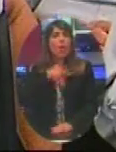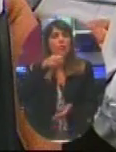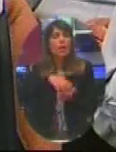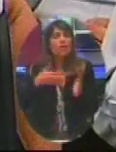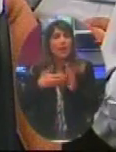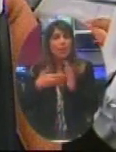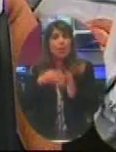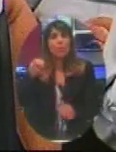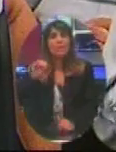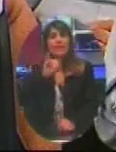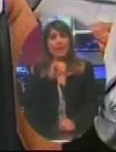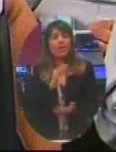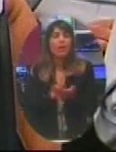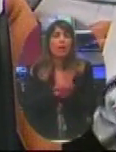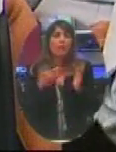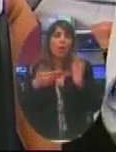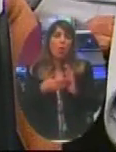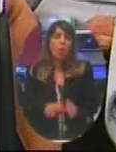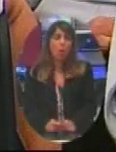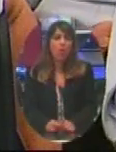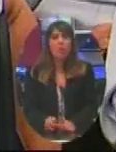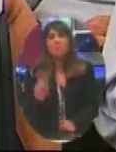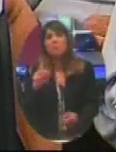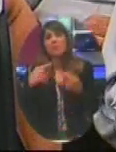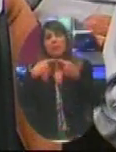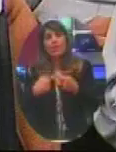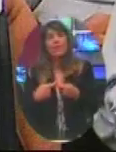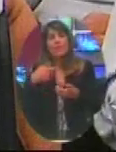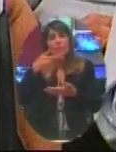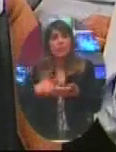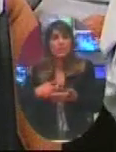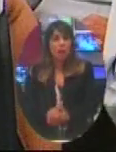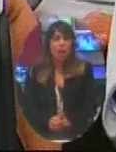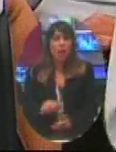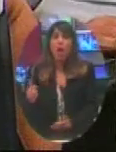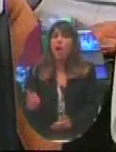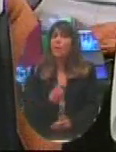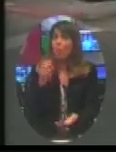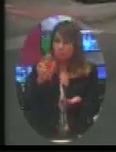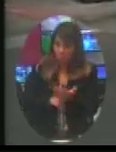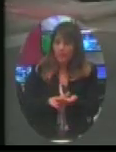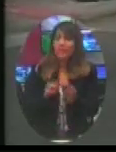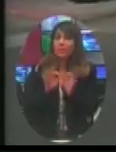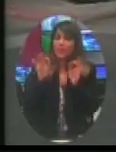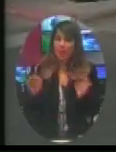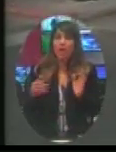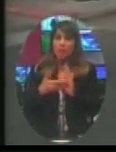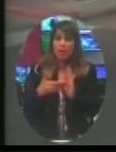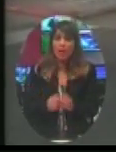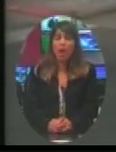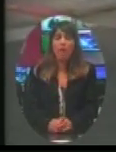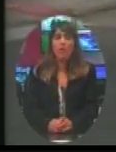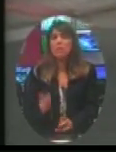החליט לחקור? מי הם אותם חברי כנסת שנמצאים במסמך, והאם החומר נגדם מצדיק פתיחת חקירה? מי המדליף ולמי